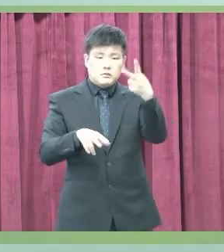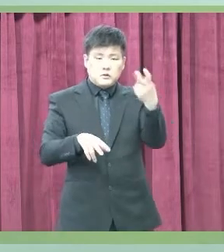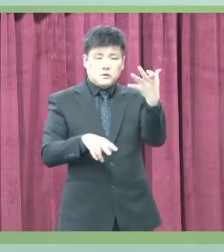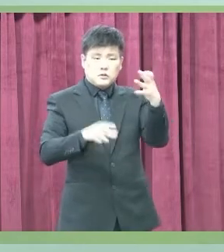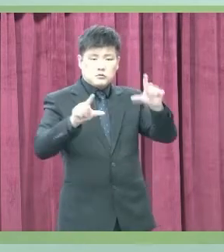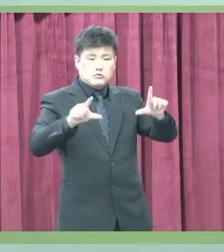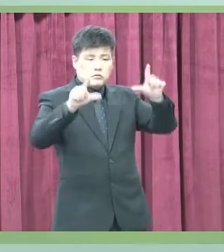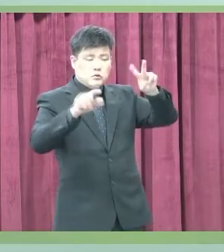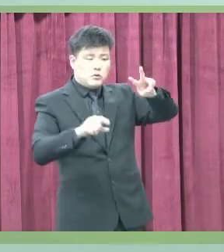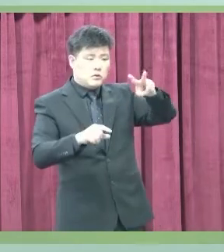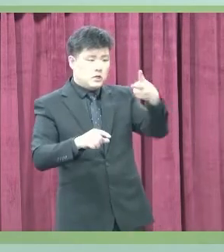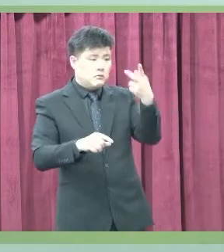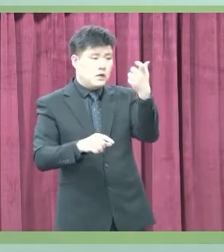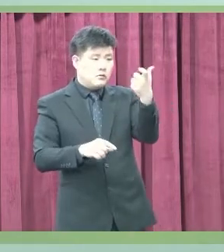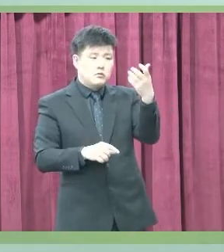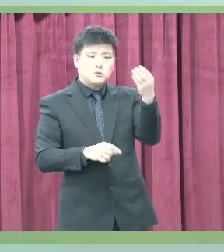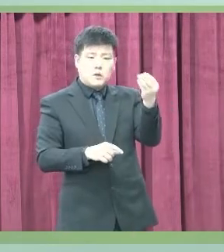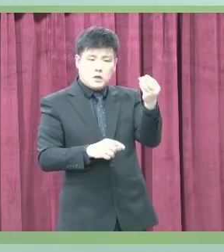19년도에 261만 명,